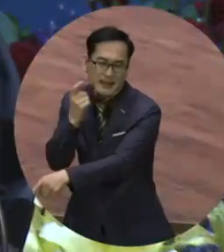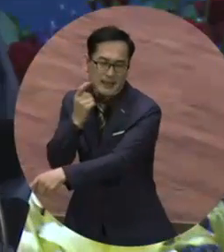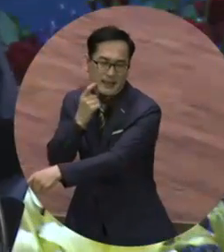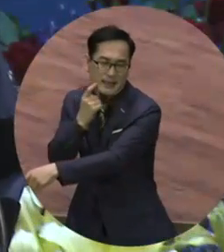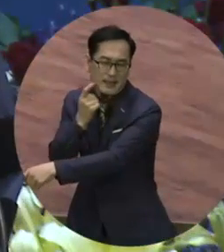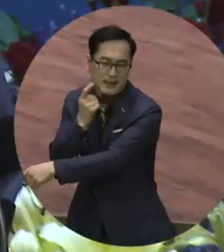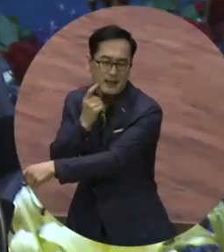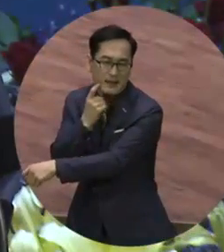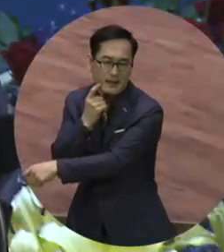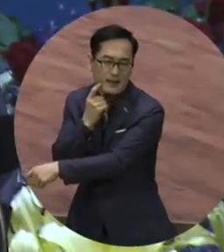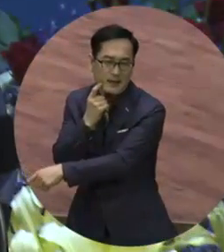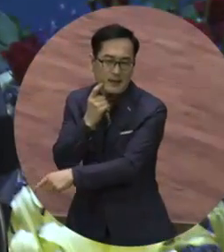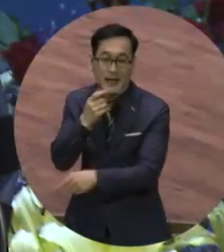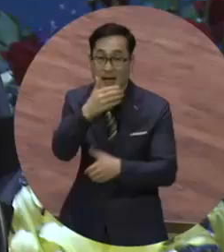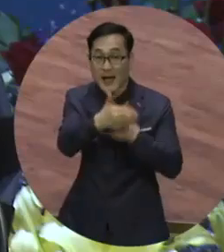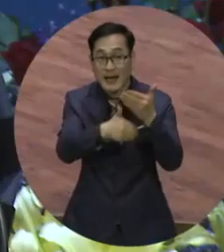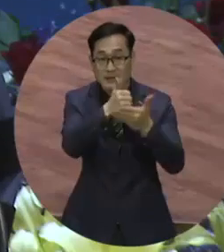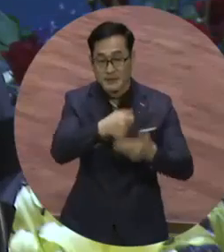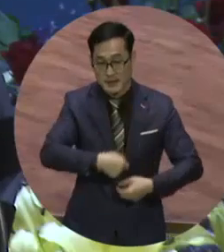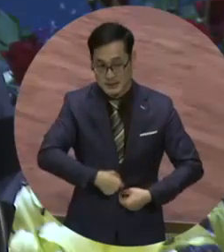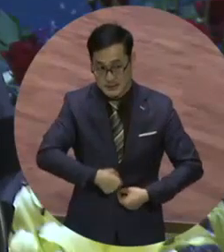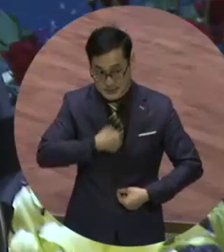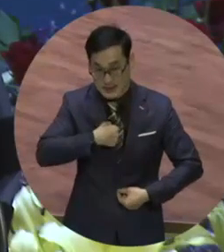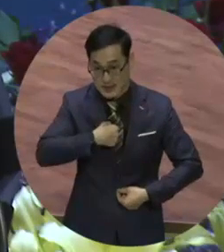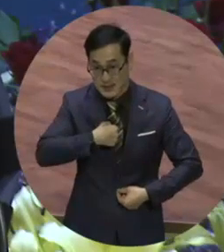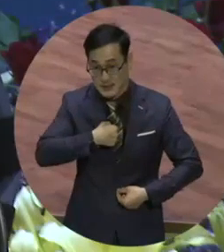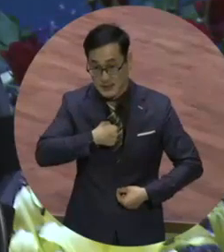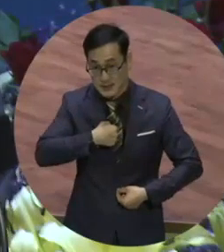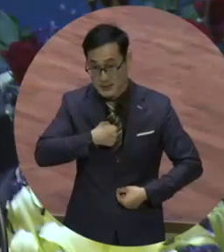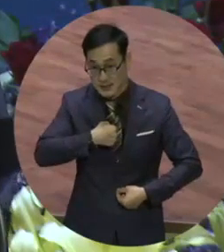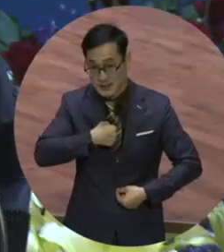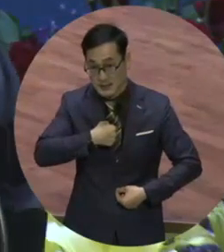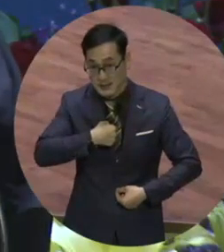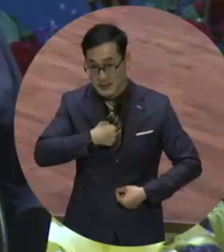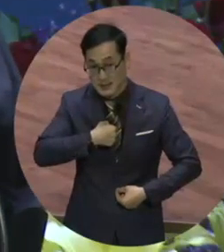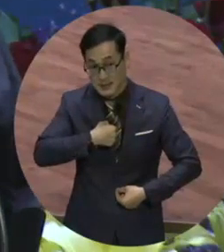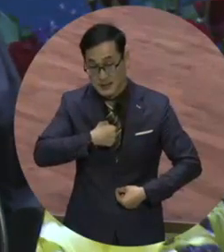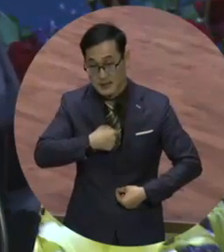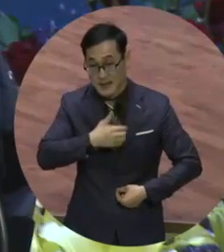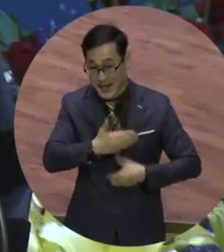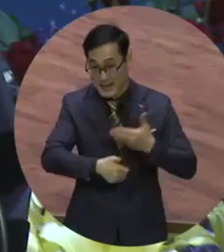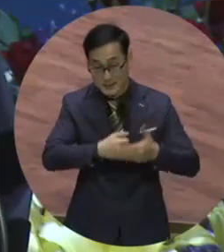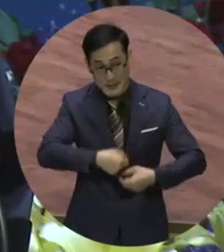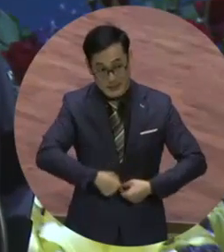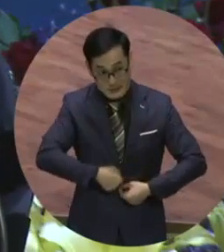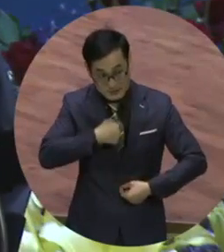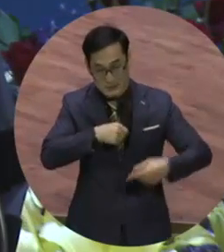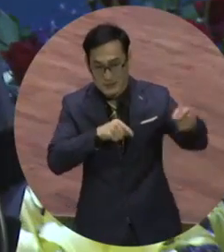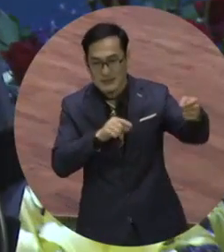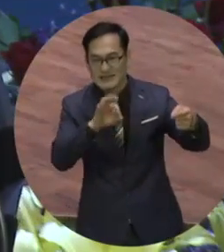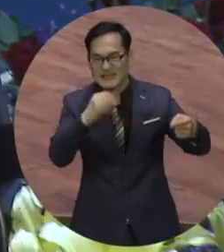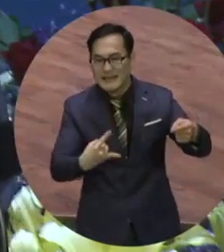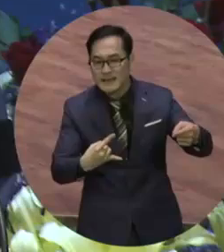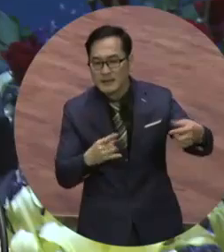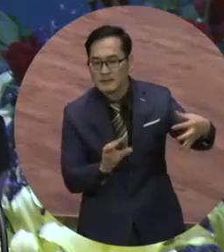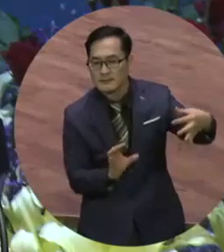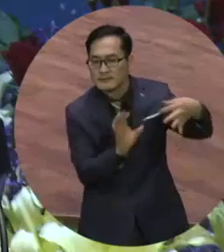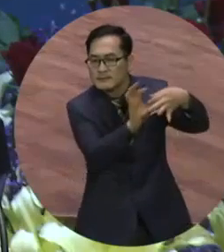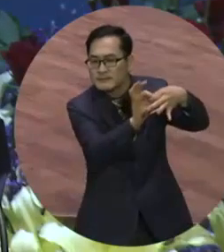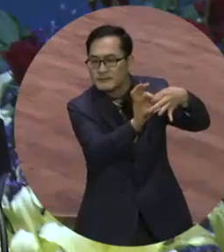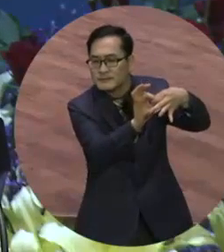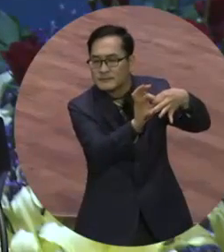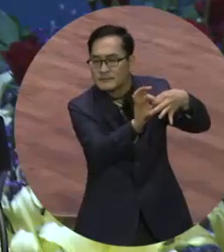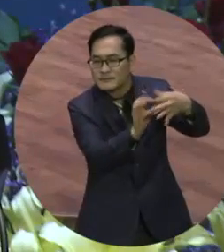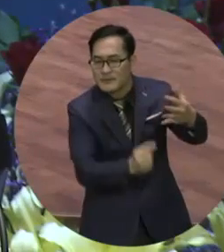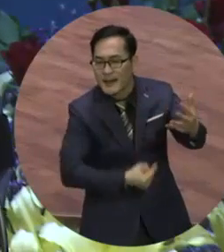하나님의 의로 우리가 의를 받은 증거, 우리가 구원의 대열에 합류했다는